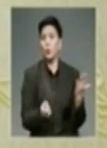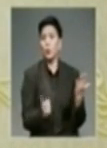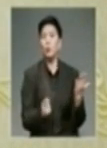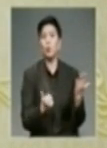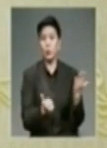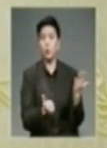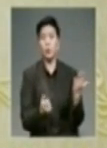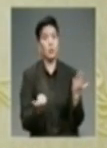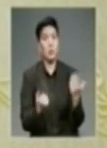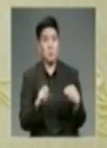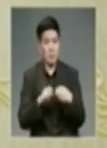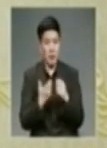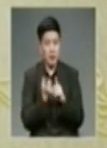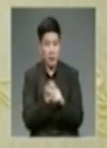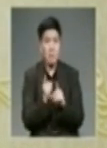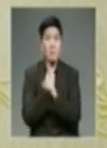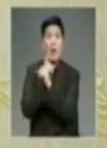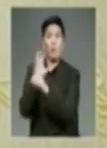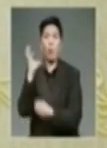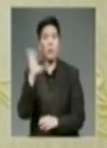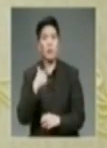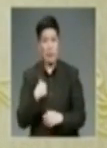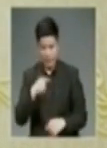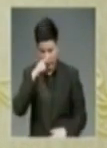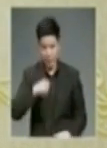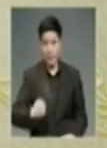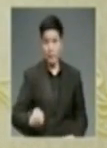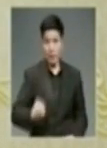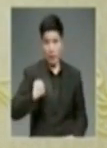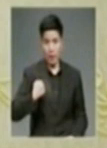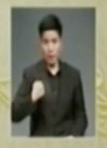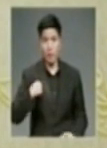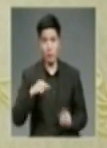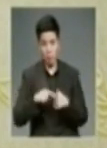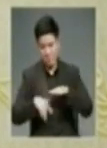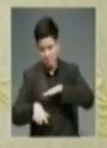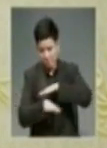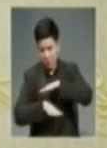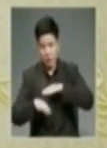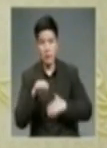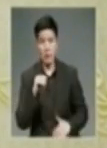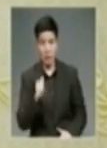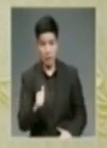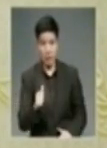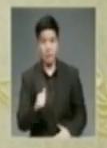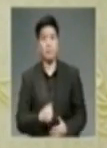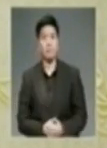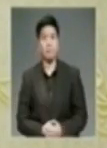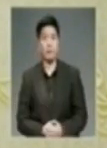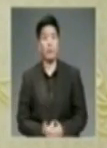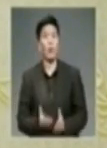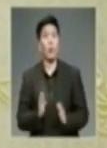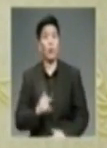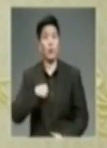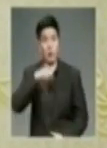มควรไม่เป็นไปตามโลกมากนักเพราะเราแข็งแกร่งนะครับฐานพื้นฐานเราดีอยู่แล้วนะครับประชาชนอ